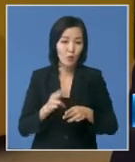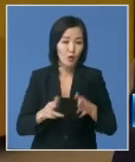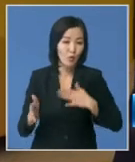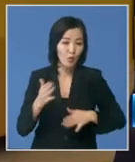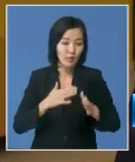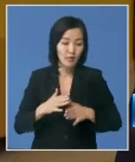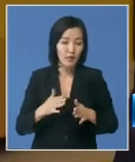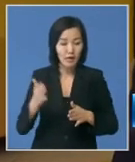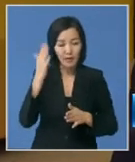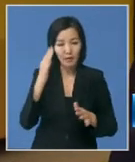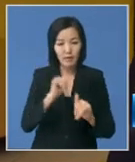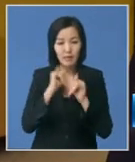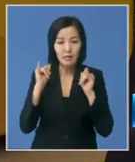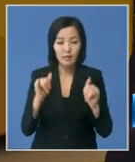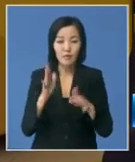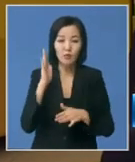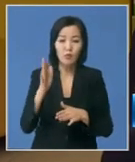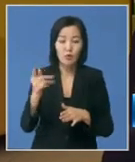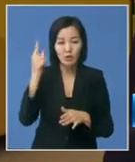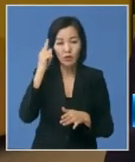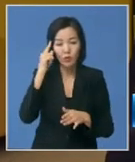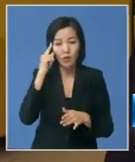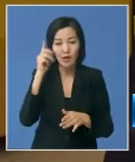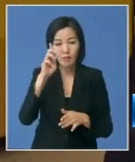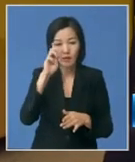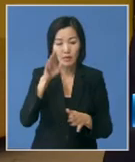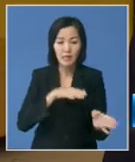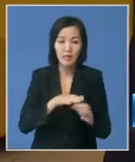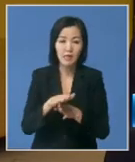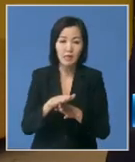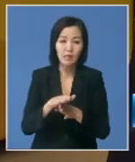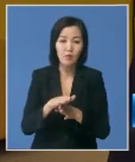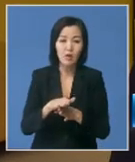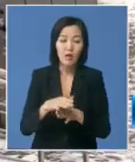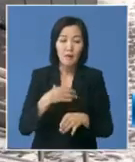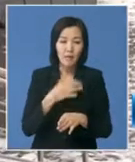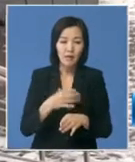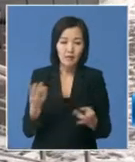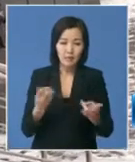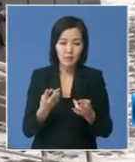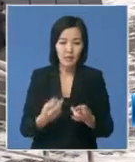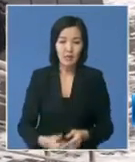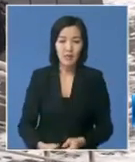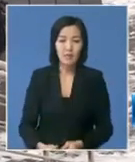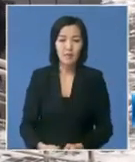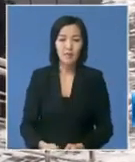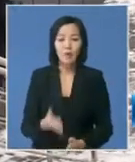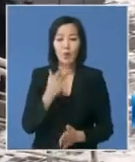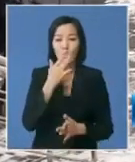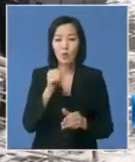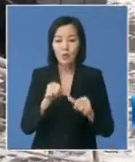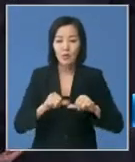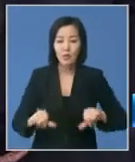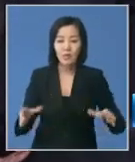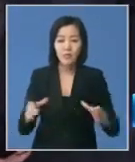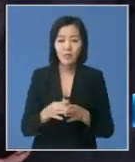Балалардың қабілетін дамыту бұл дегеніңіз болашағын ойлаған елдің атқаруға тиісті аса маңызды шаруасы. Ұлттық комиссия өкілдері жастарға